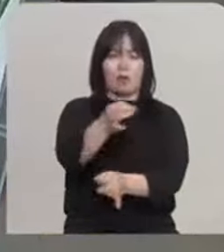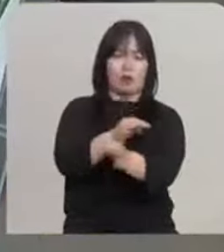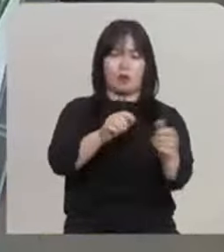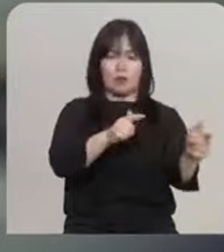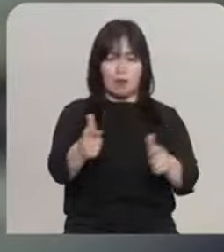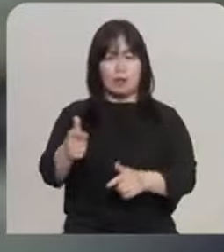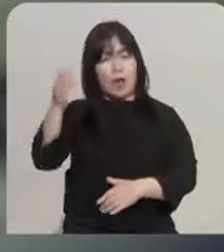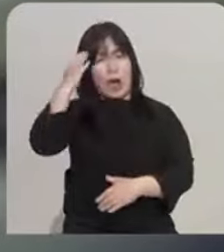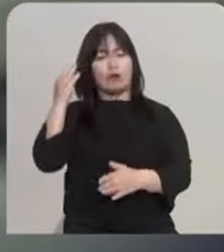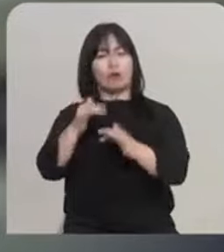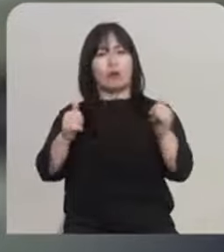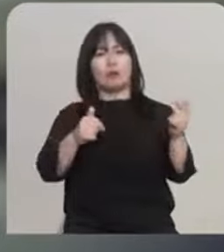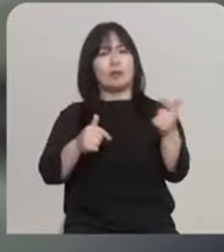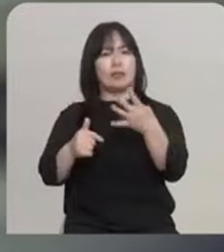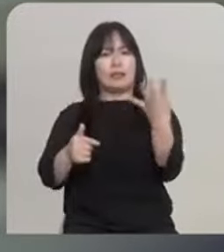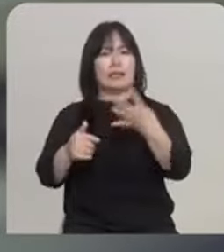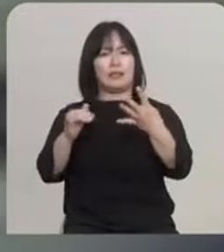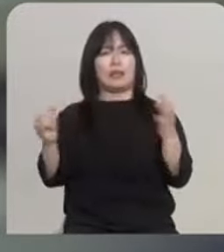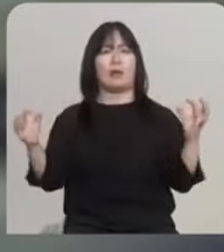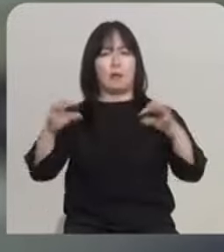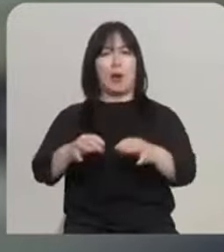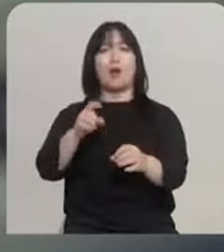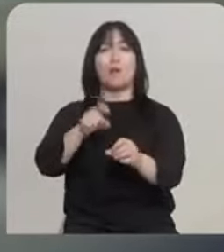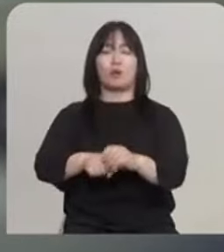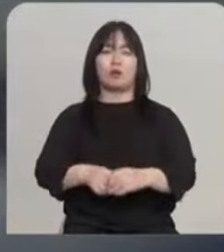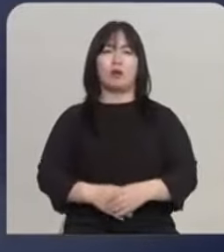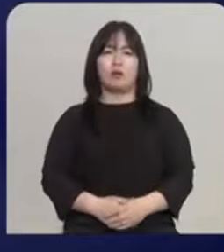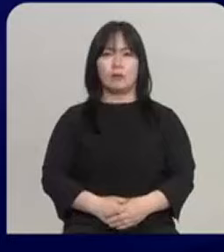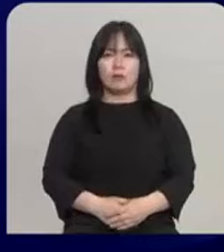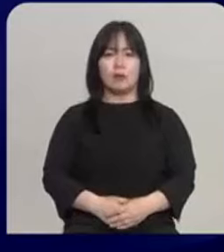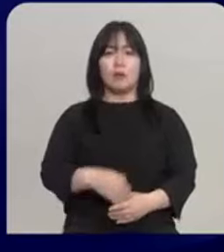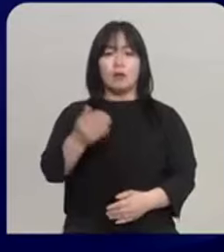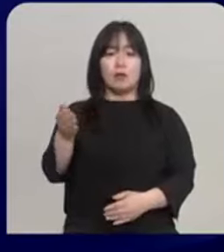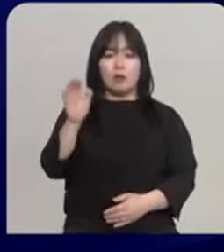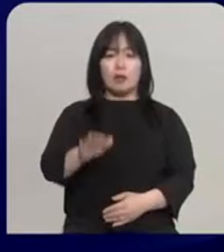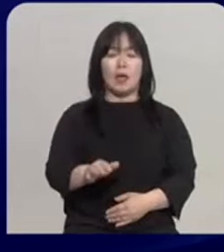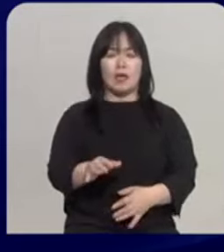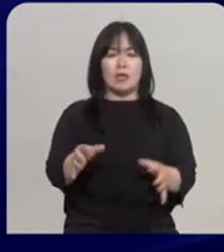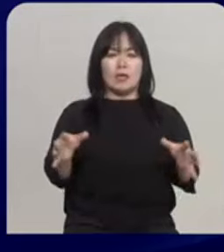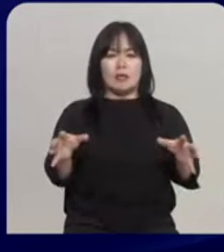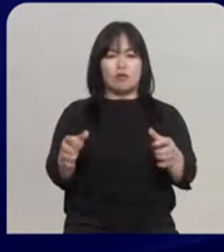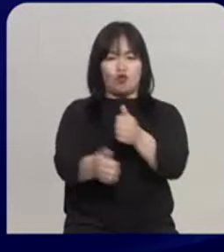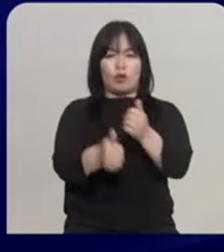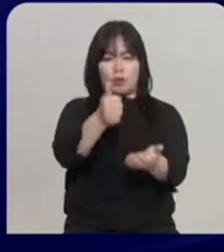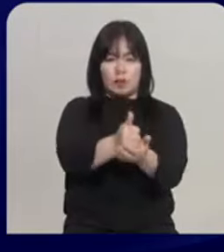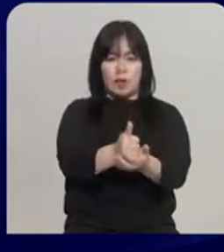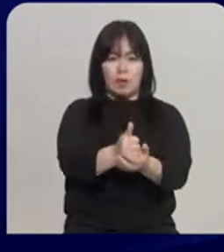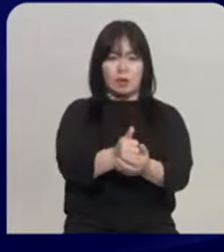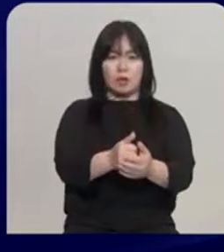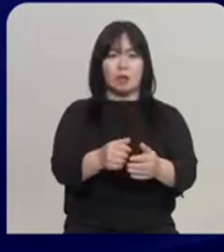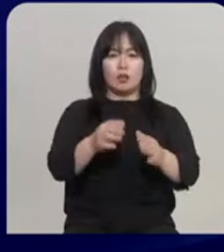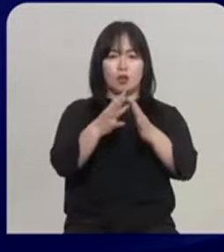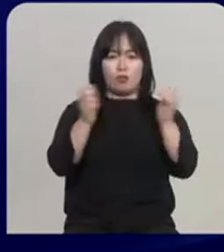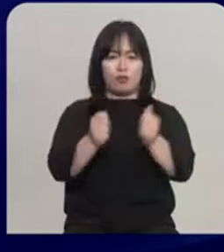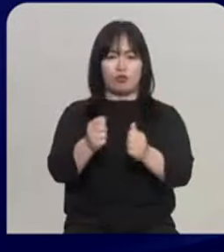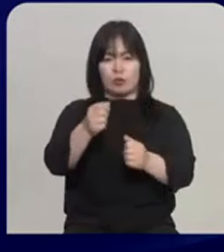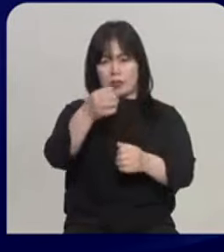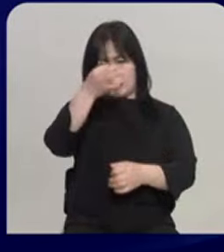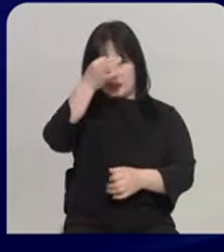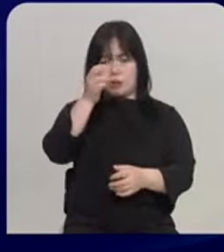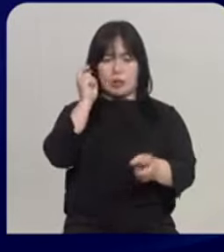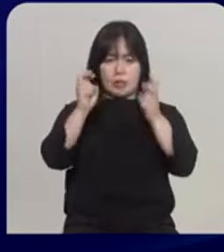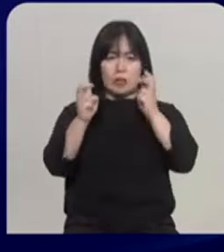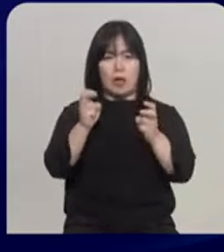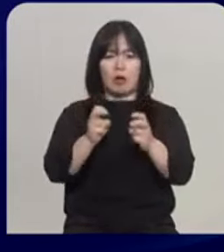국기인 4천여명이 참예 또한 집행위원장인 전북도 기업 유치지원 실상이